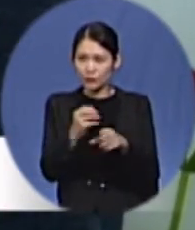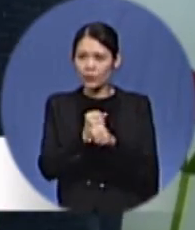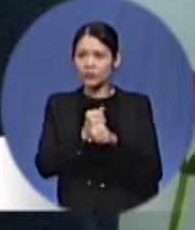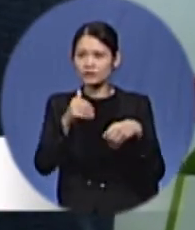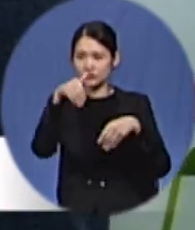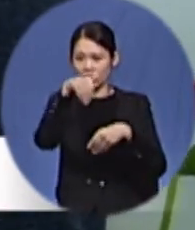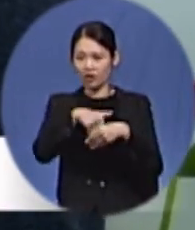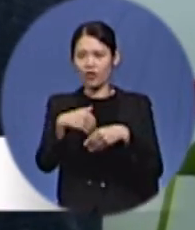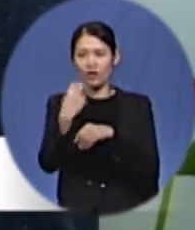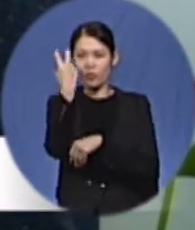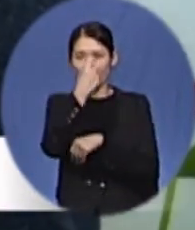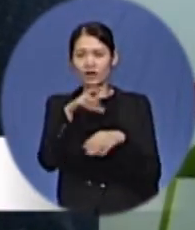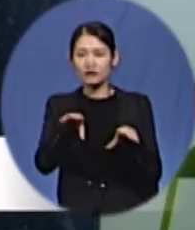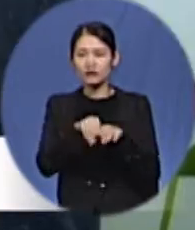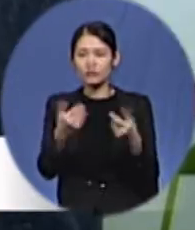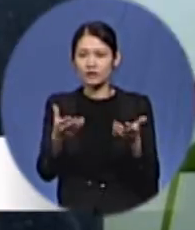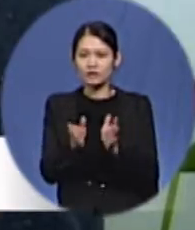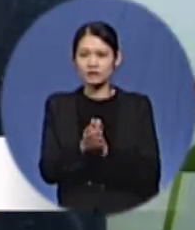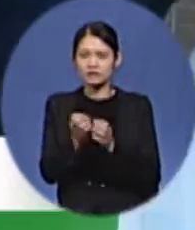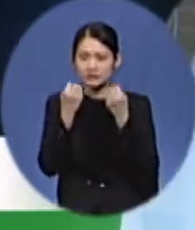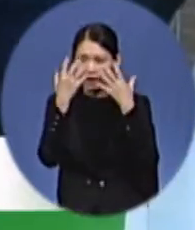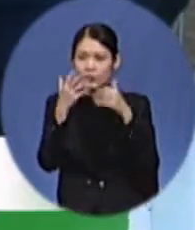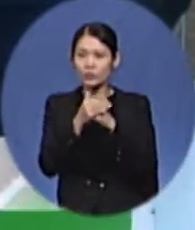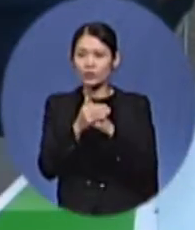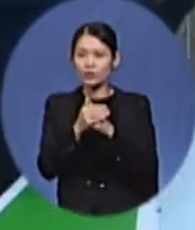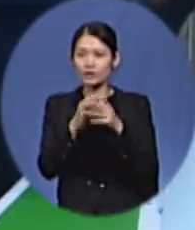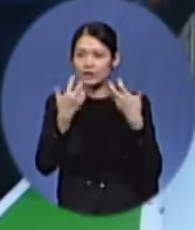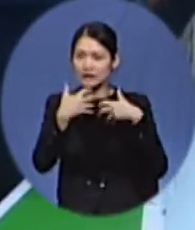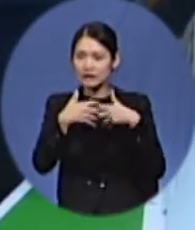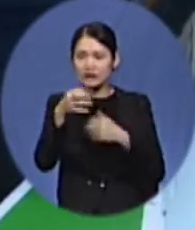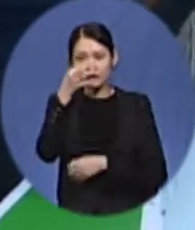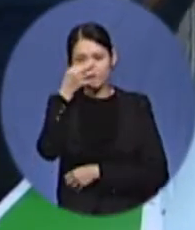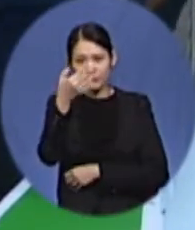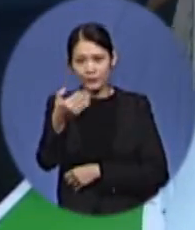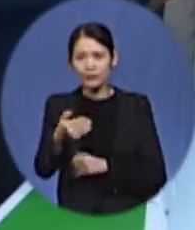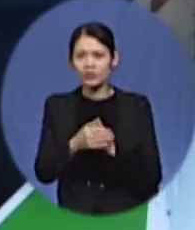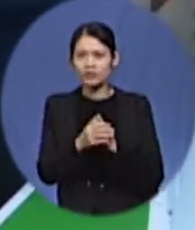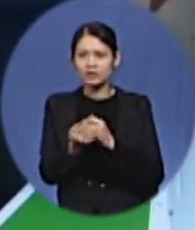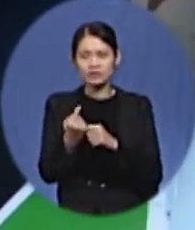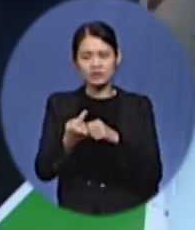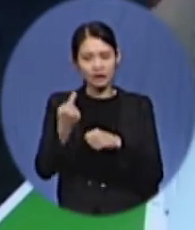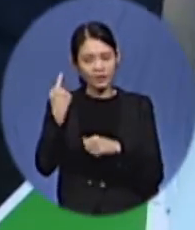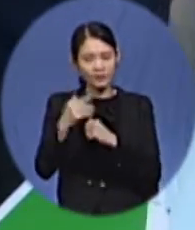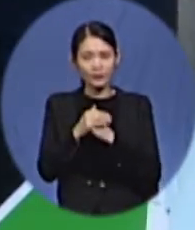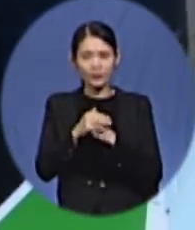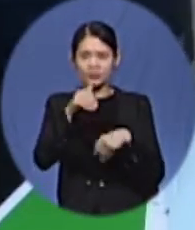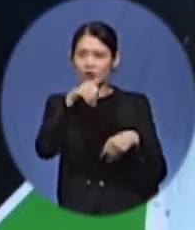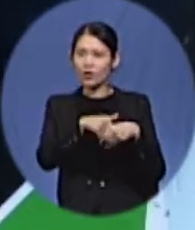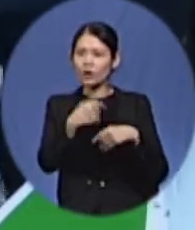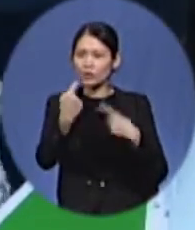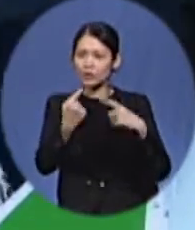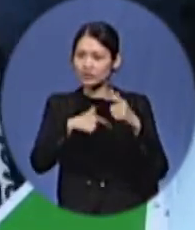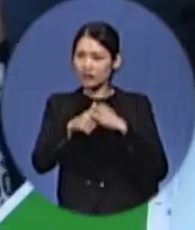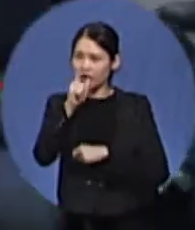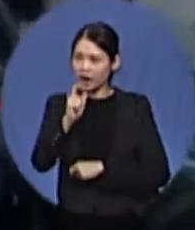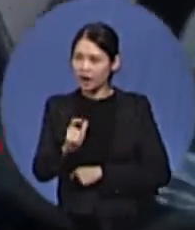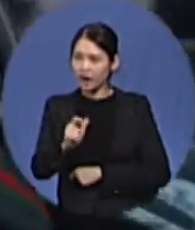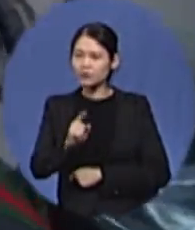플라스틱으로 제작된 신형 장애인용 기표대를 공개. 지난번 선거보다 좀 더 튼튼함을